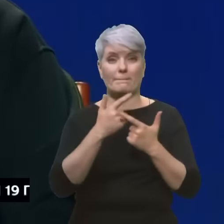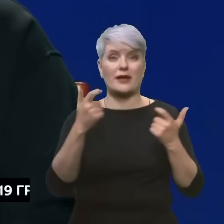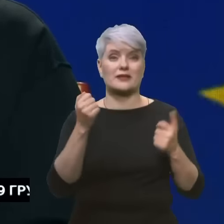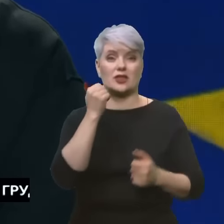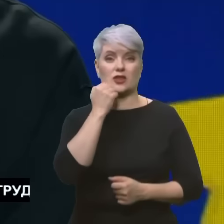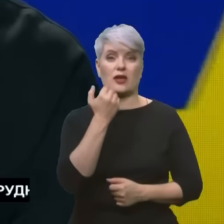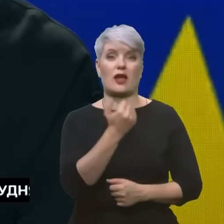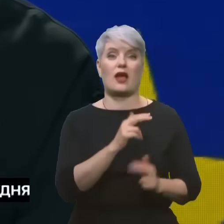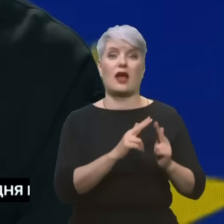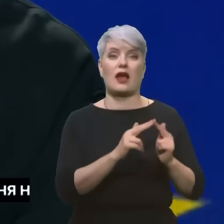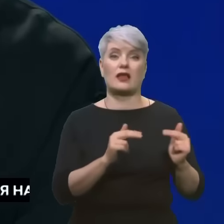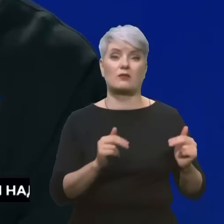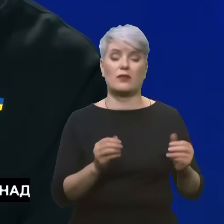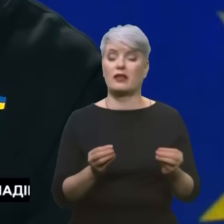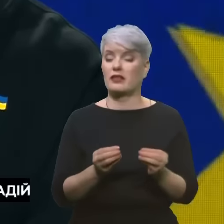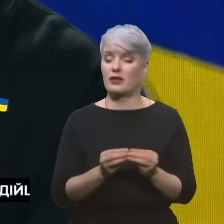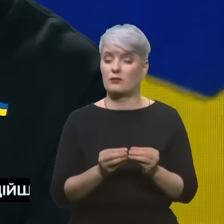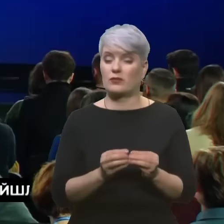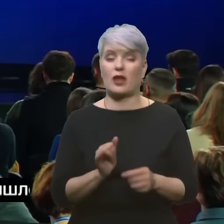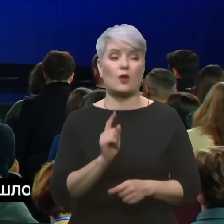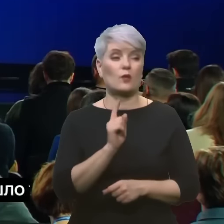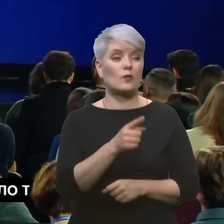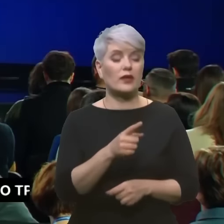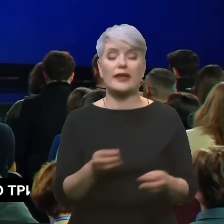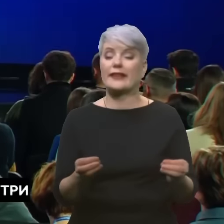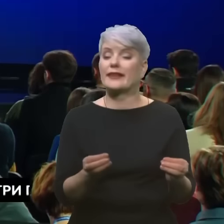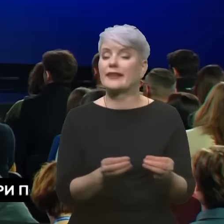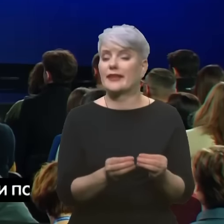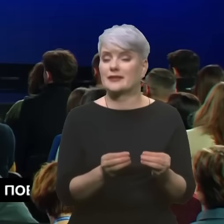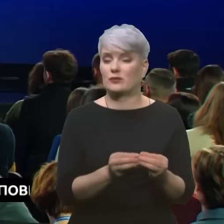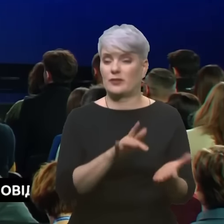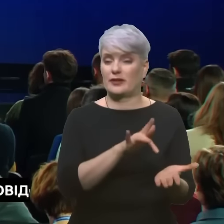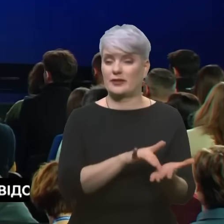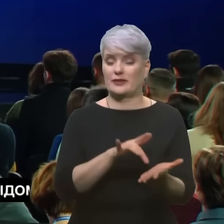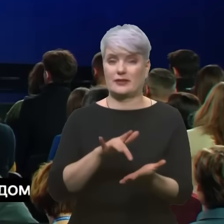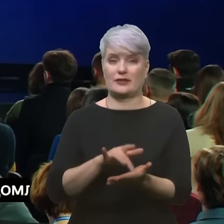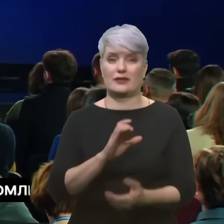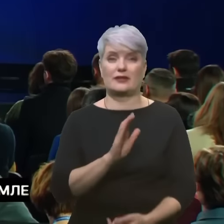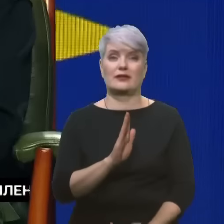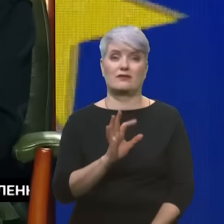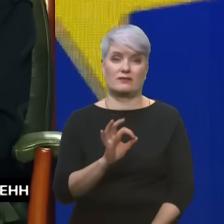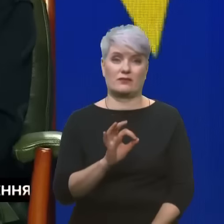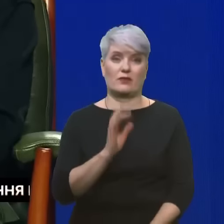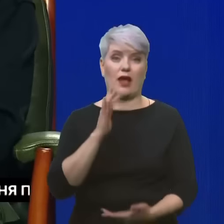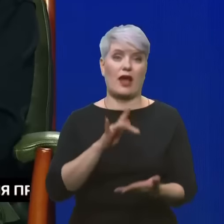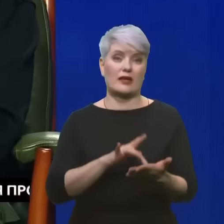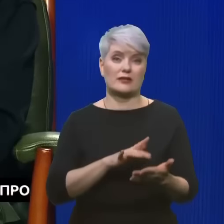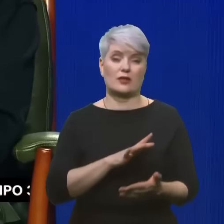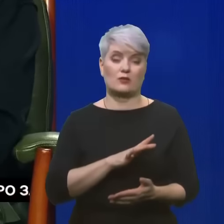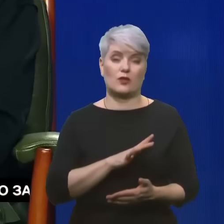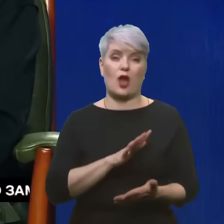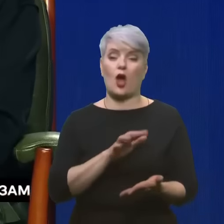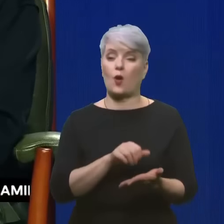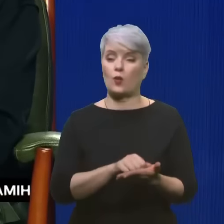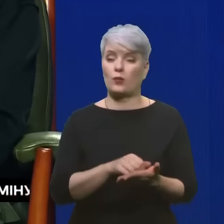Кремля не змінились, що у них незмінні цілі СВО. А цілі були зрозумілі.